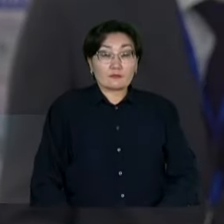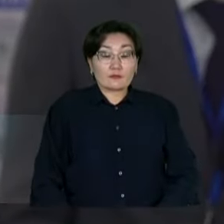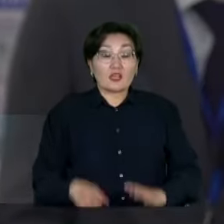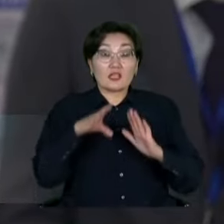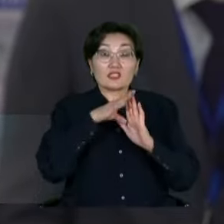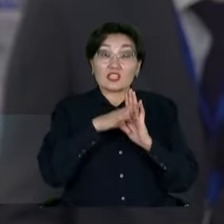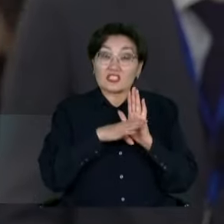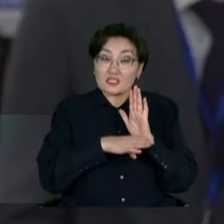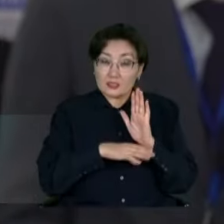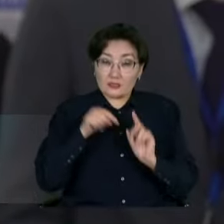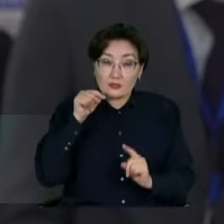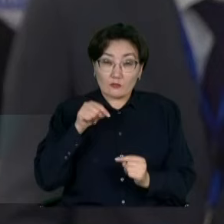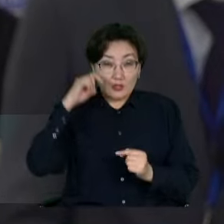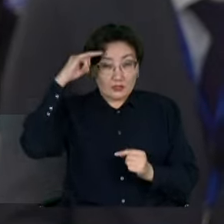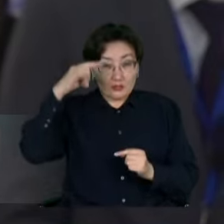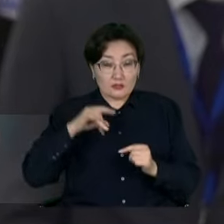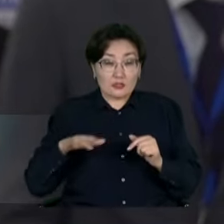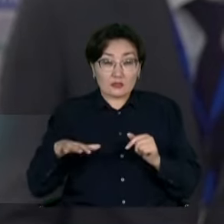Статистика бойынша Қазақстанда